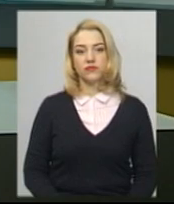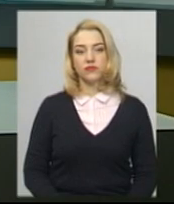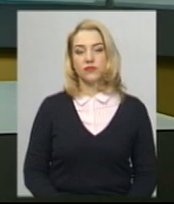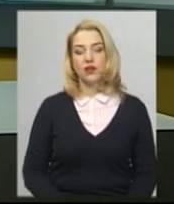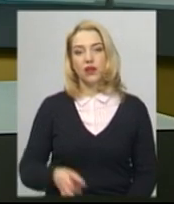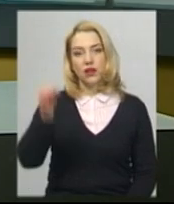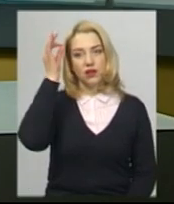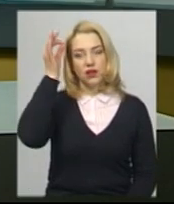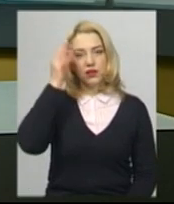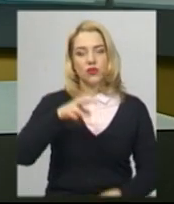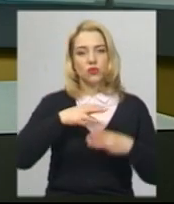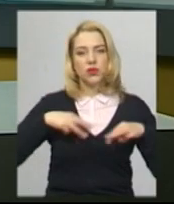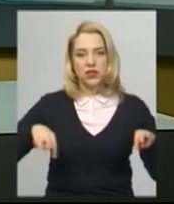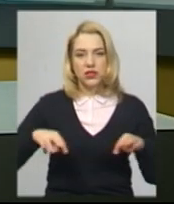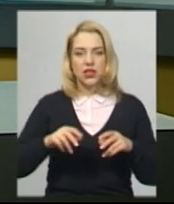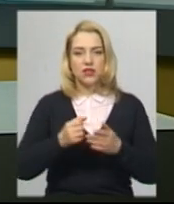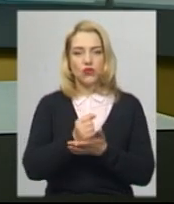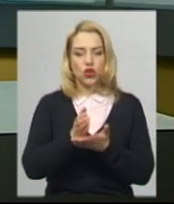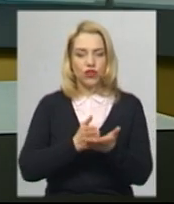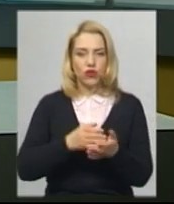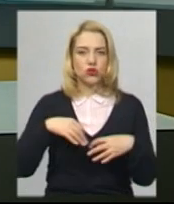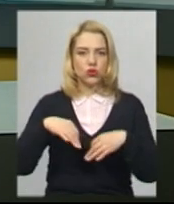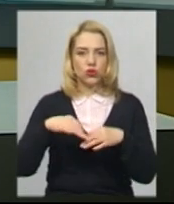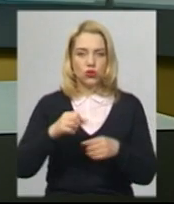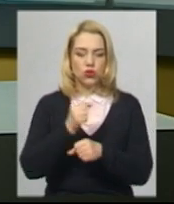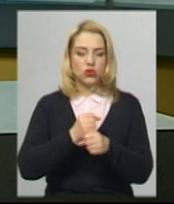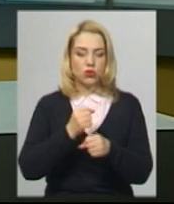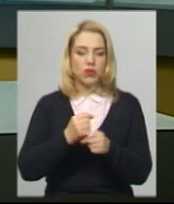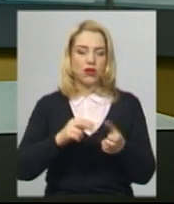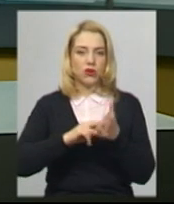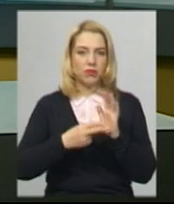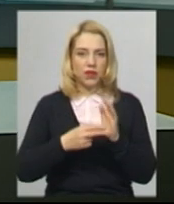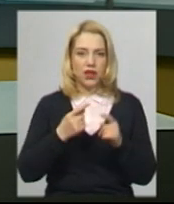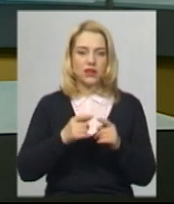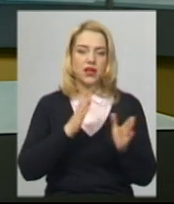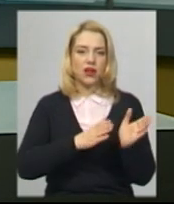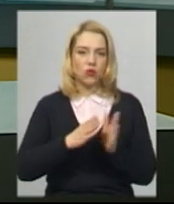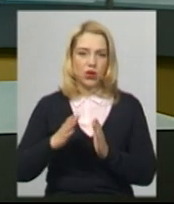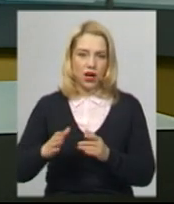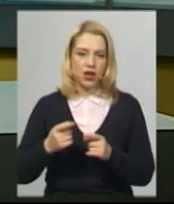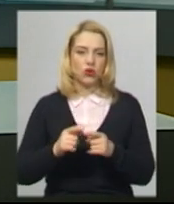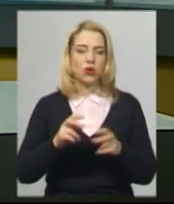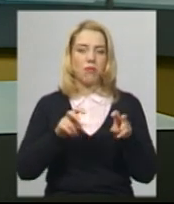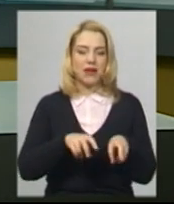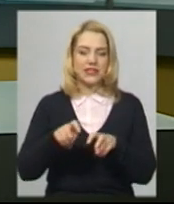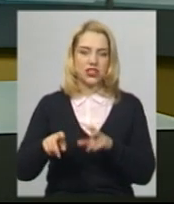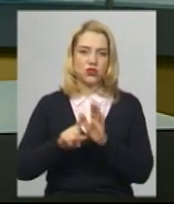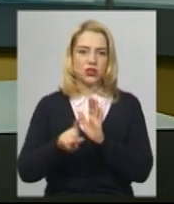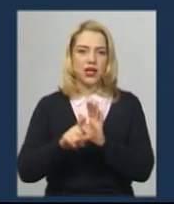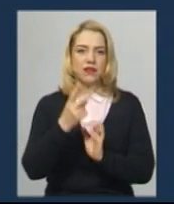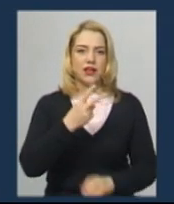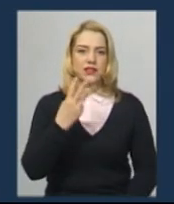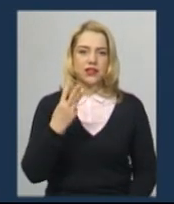Нагадаю, Міністерство інфраструктури розробило план відновлення регулярного пасажирського сполучення в три етапи. З 22